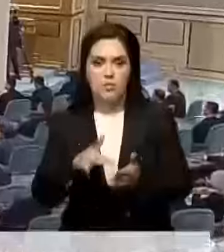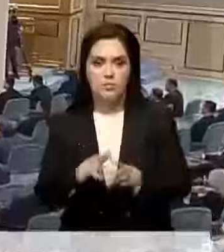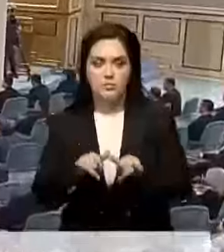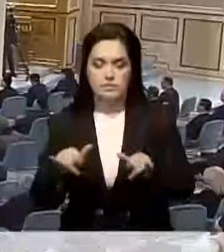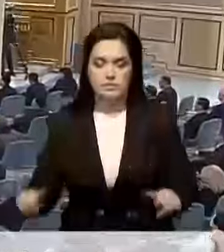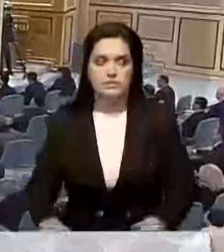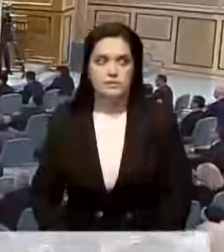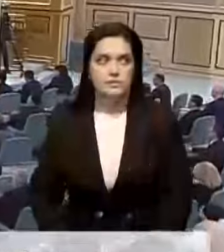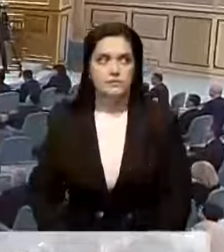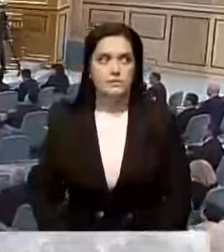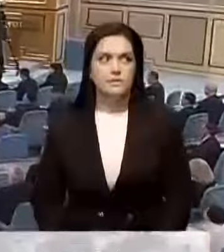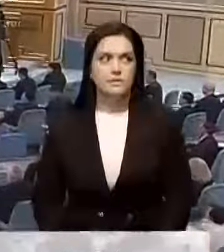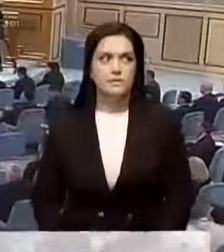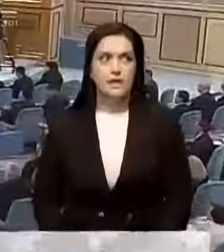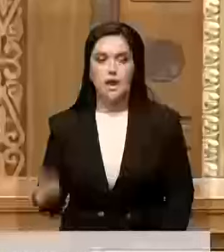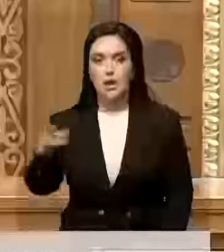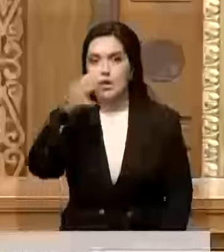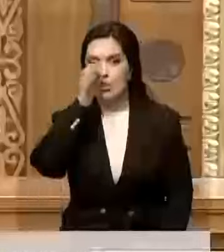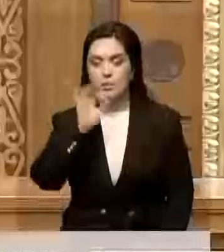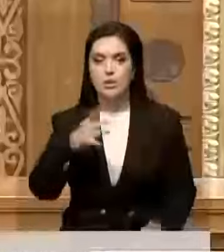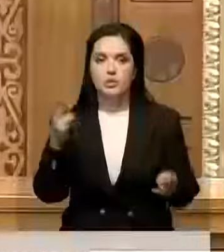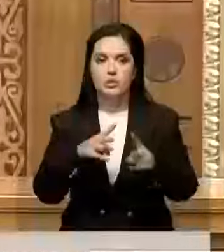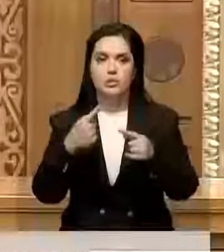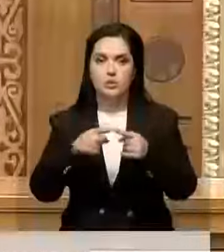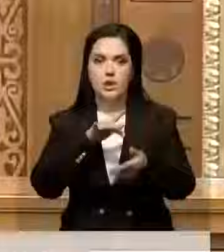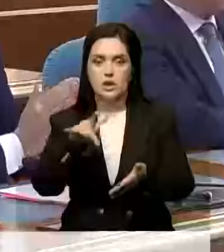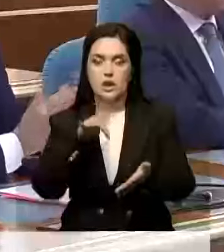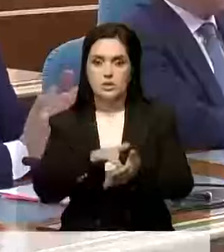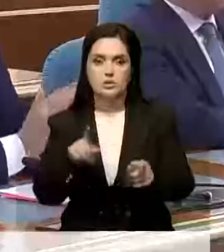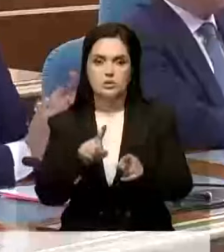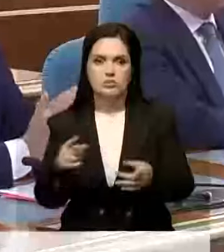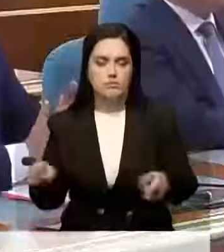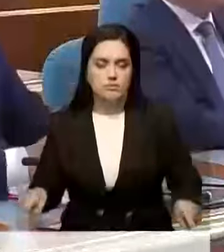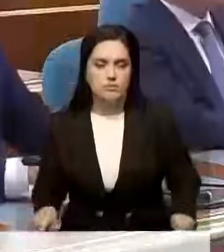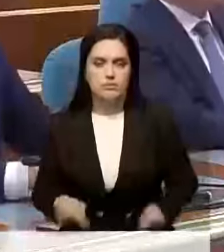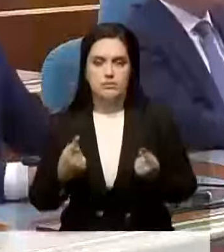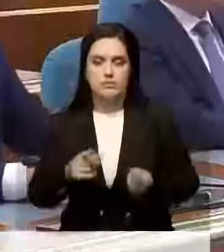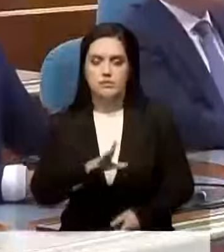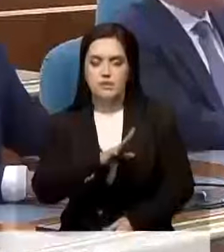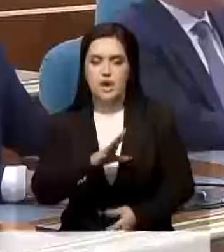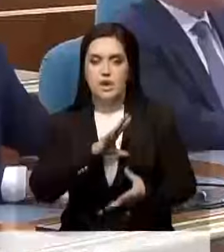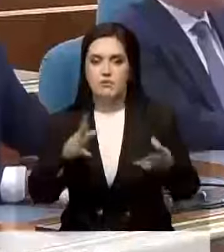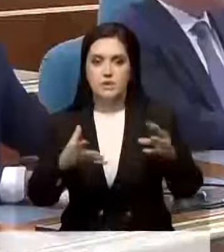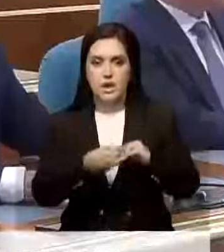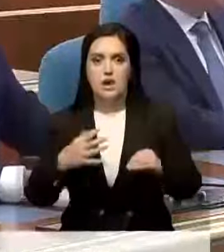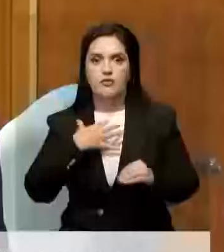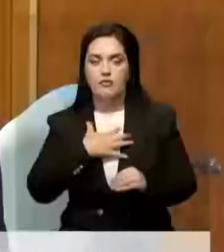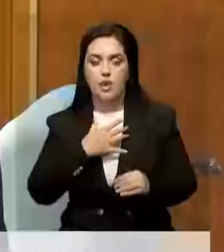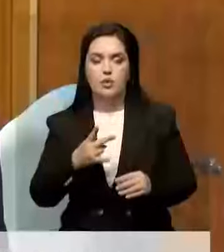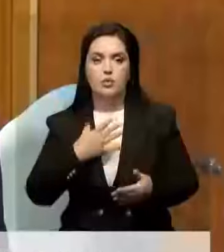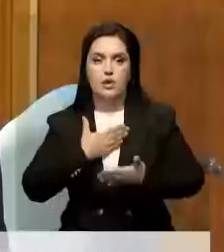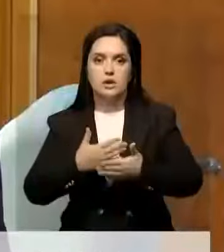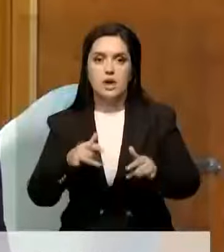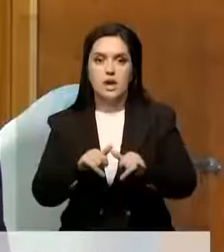Этот опыт надо применить и в других городах, чтобы вдохнуть в них новую жизнь. В целом, важно активно развивать